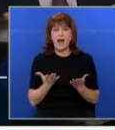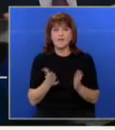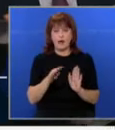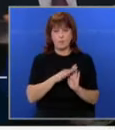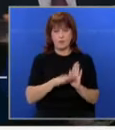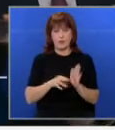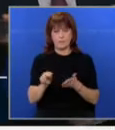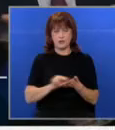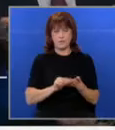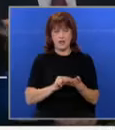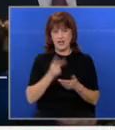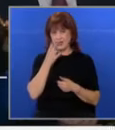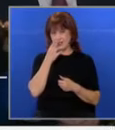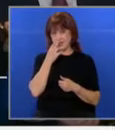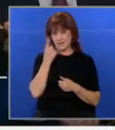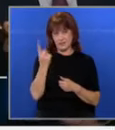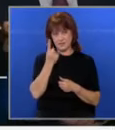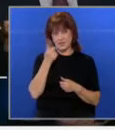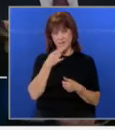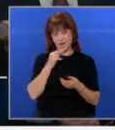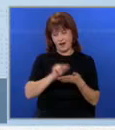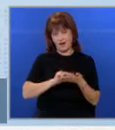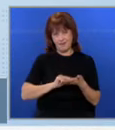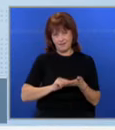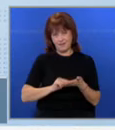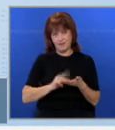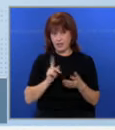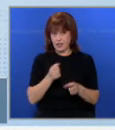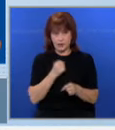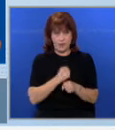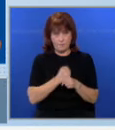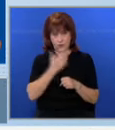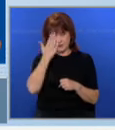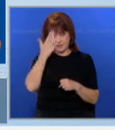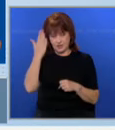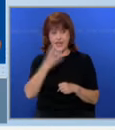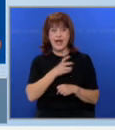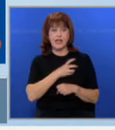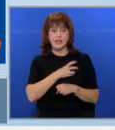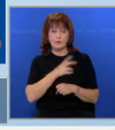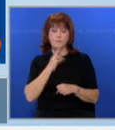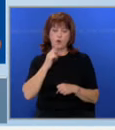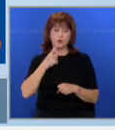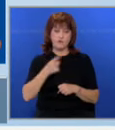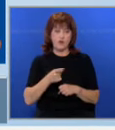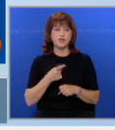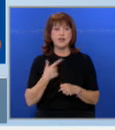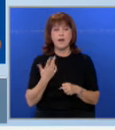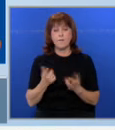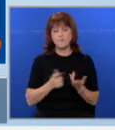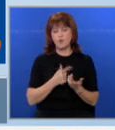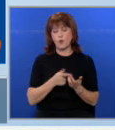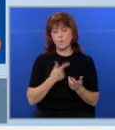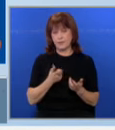ще пише? Ще се лъжим на хартия или ще работим реално? От ГЕРБ отговориха, че многократно са изразявали аргументите си